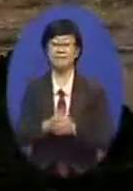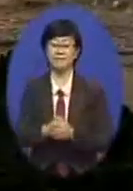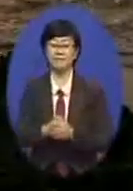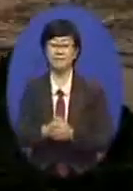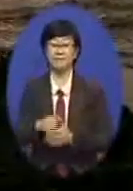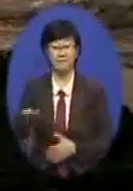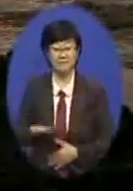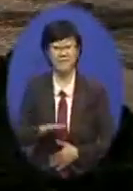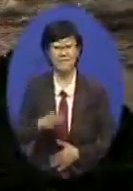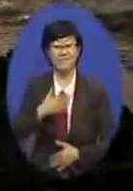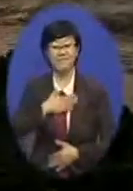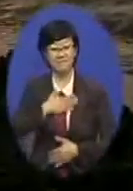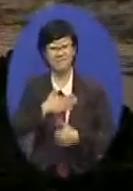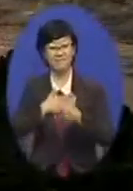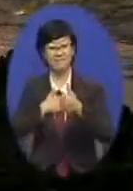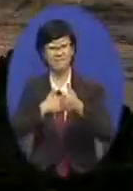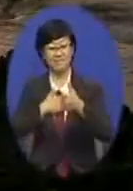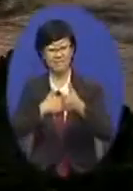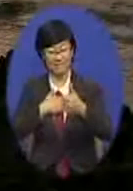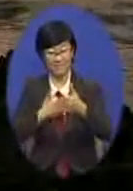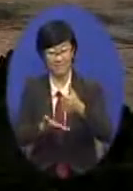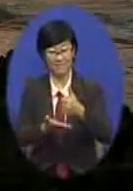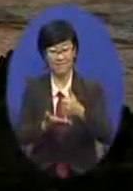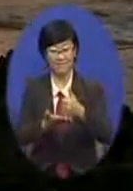단단한 우리